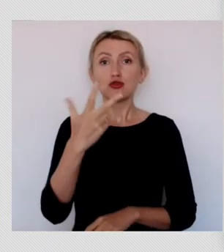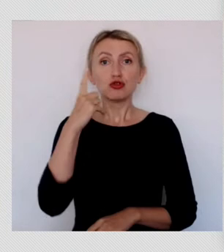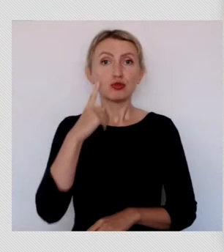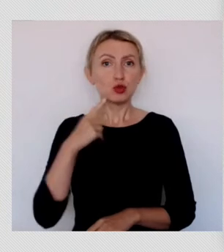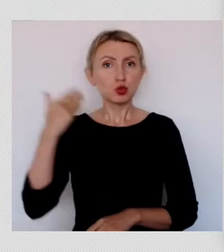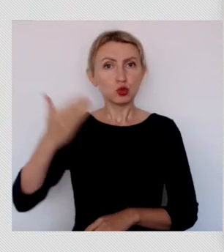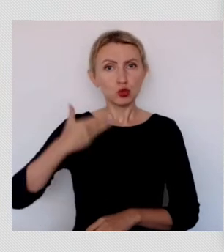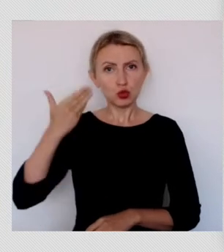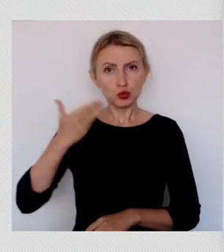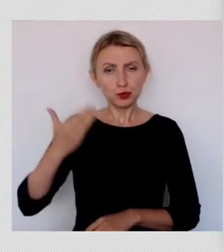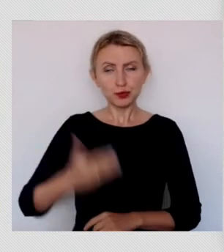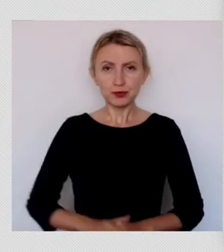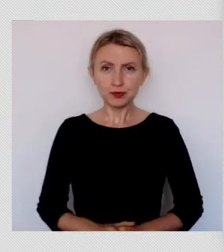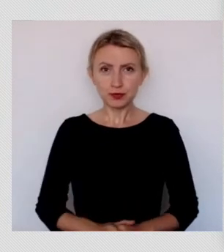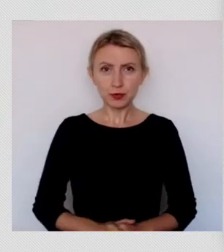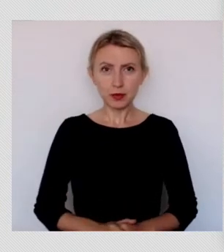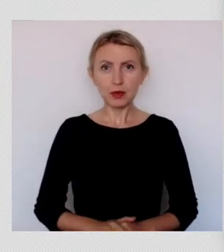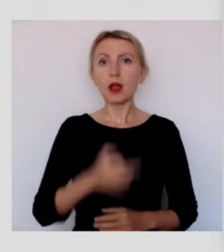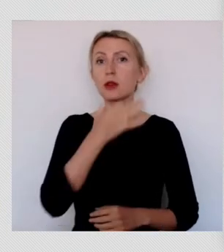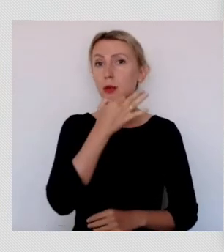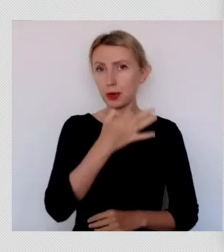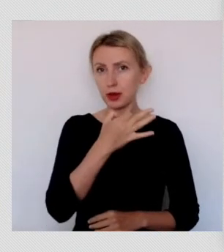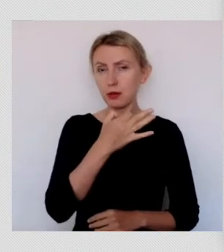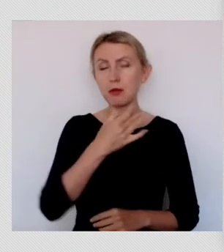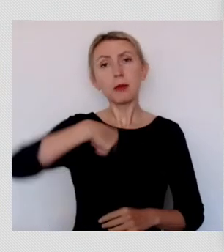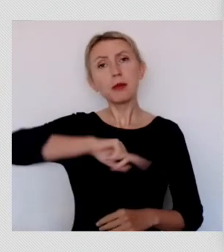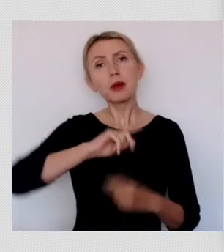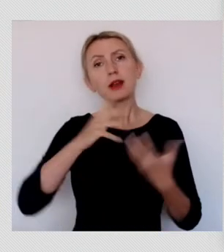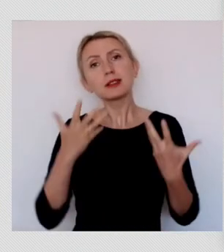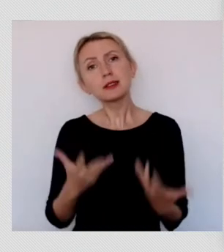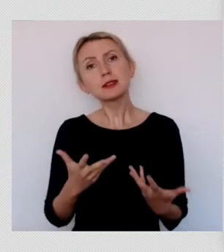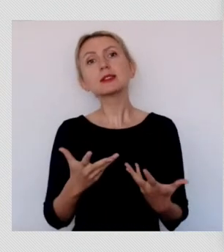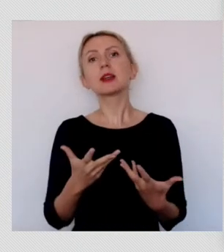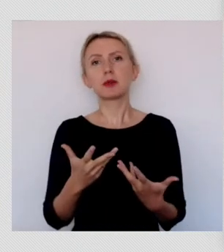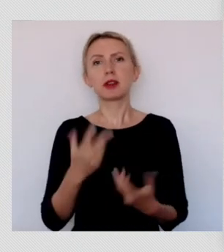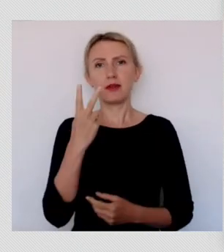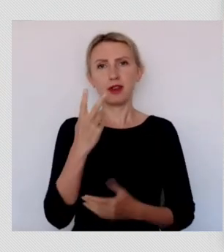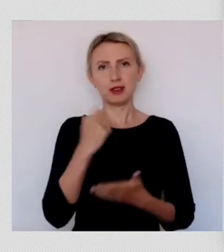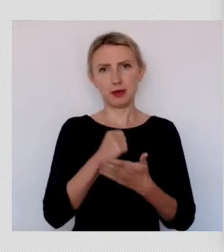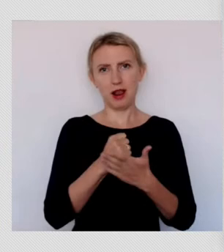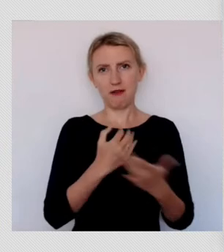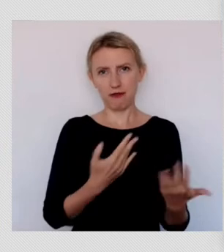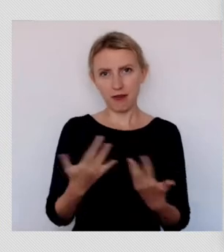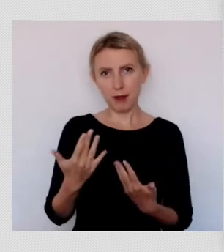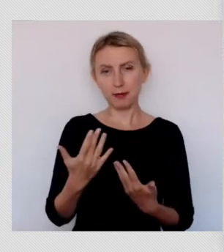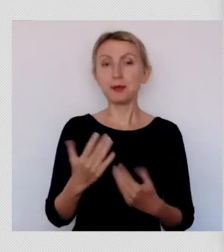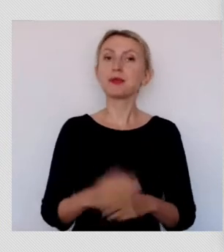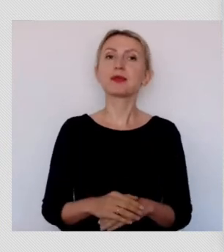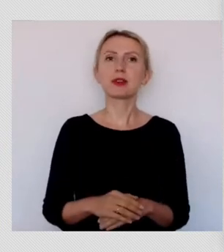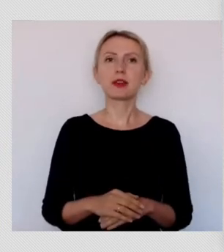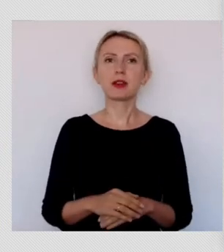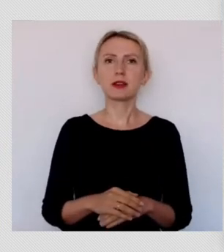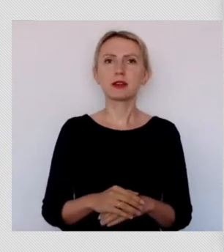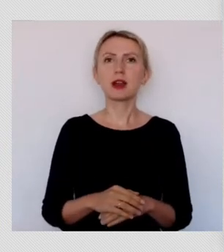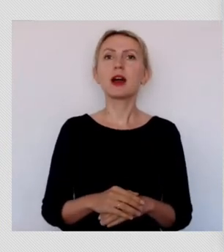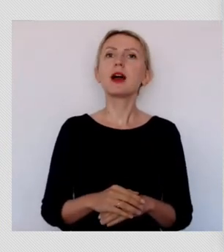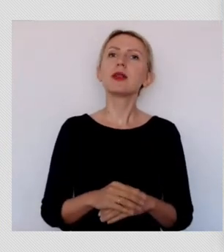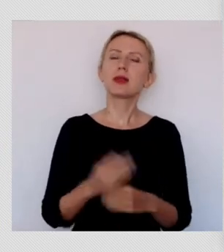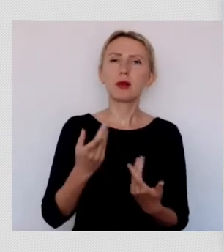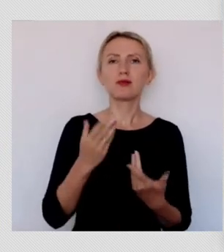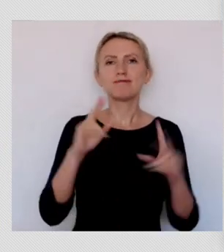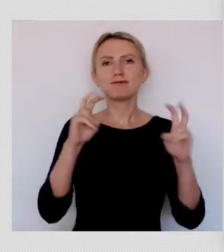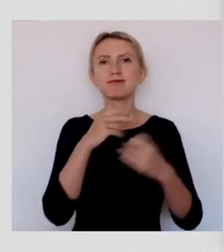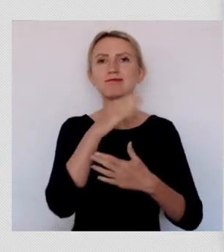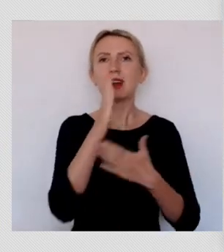wystąpienia, zadania pytania, bo chcemy uzyskać dwie rzeczy. Dokończyć mapowanie, które